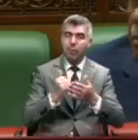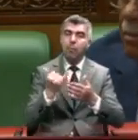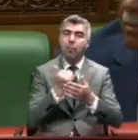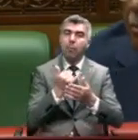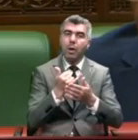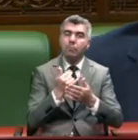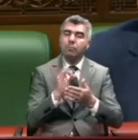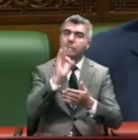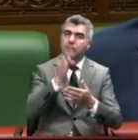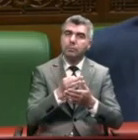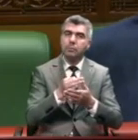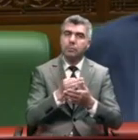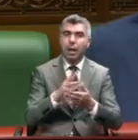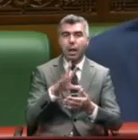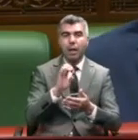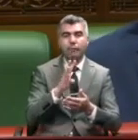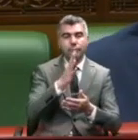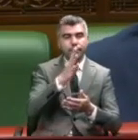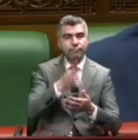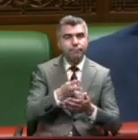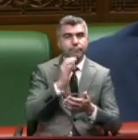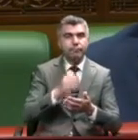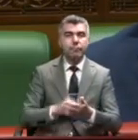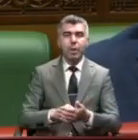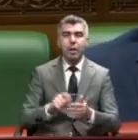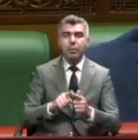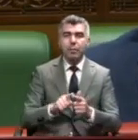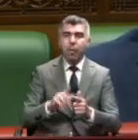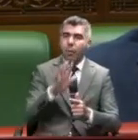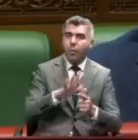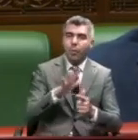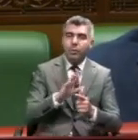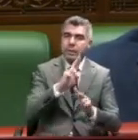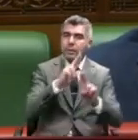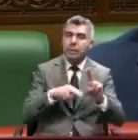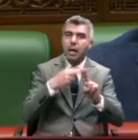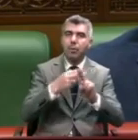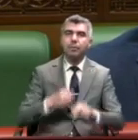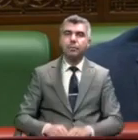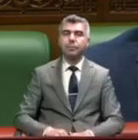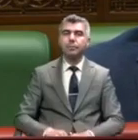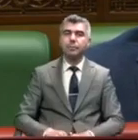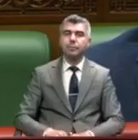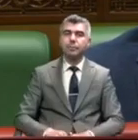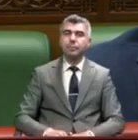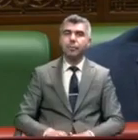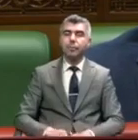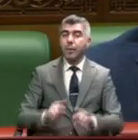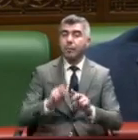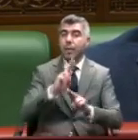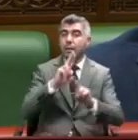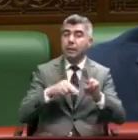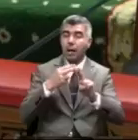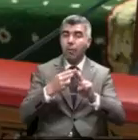الحقيقه المسائل التي تنحسو بها جاوبتي على السيد الرئيس والتفاعل ما جاوبكم